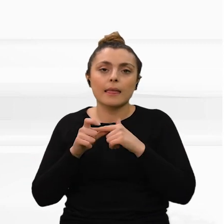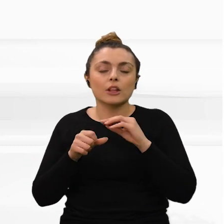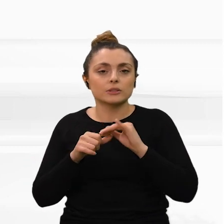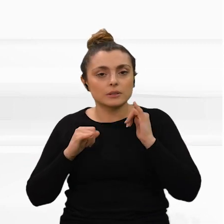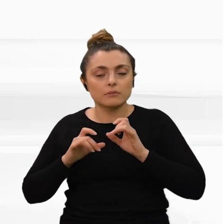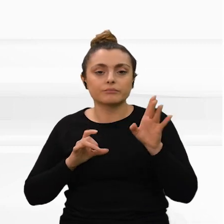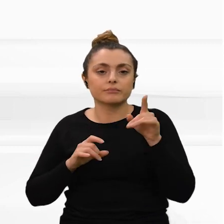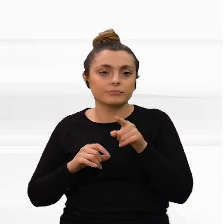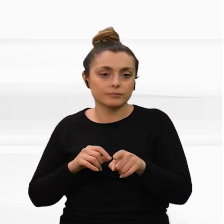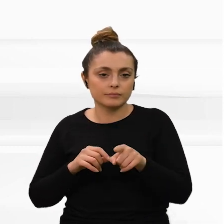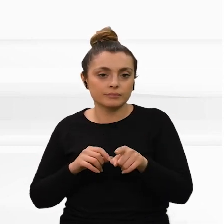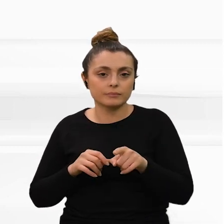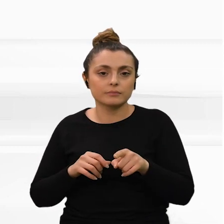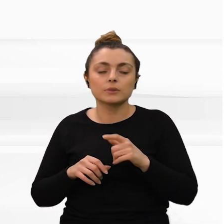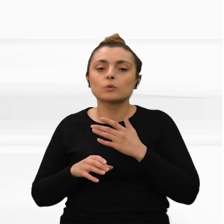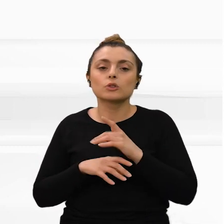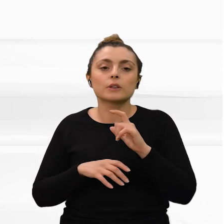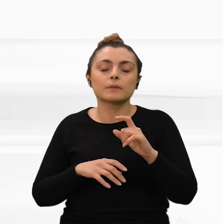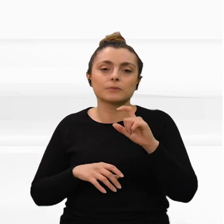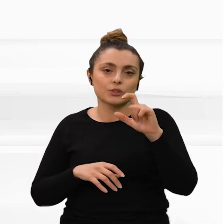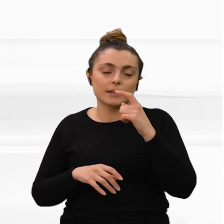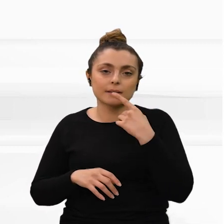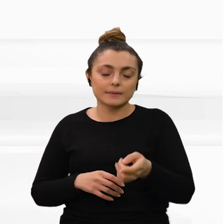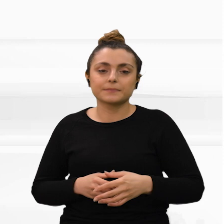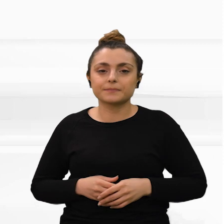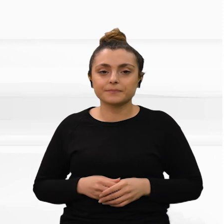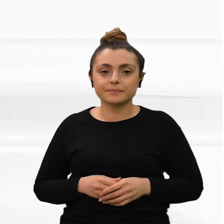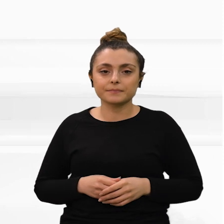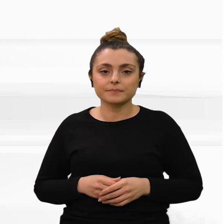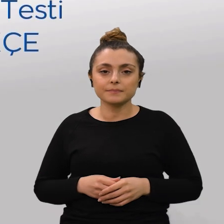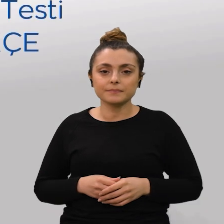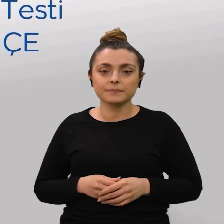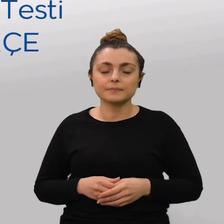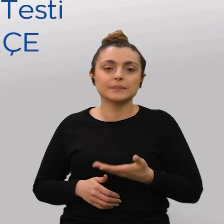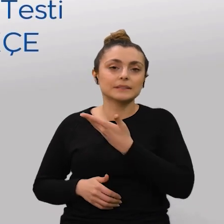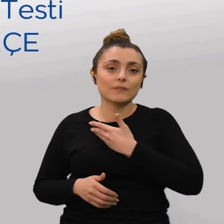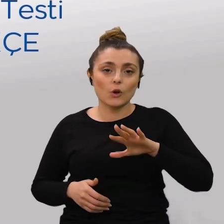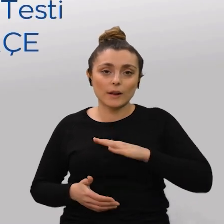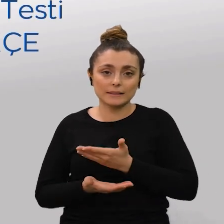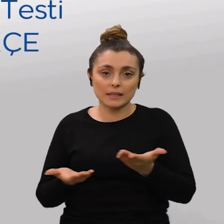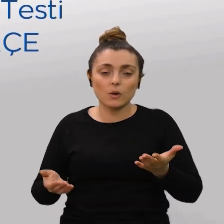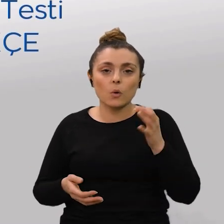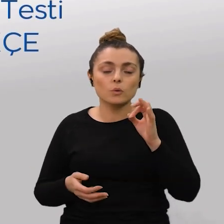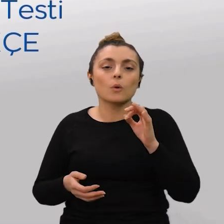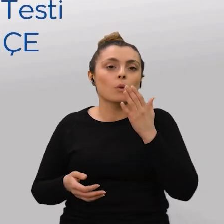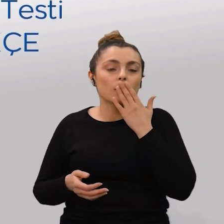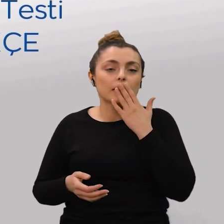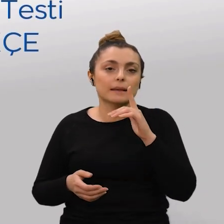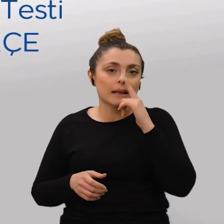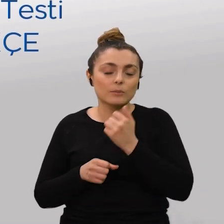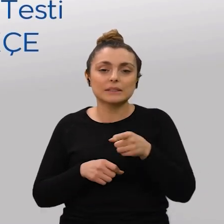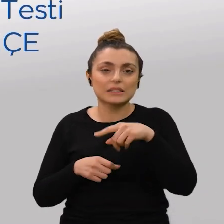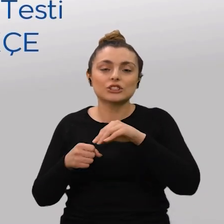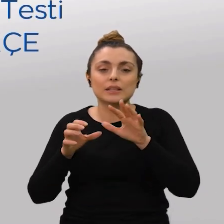seçeneğini rahatlıkla diyebiliriz arkadaşlar cevabı C demiştik Zaten ben sevgili öğrenciler Ortaöğretim Genel